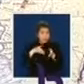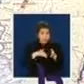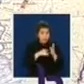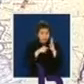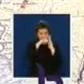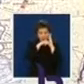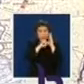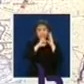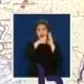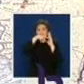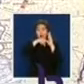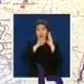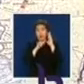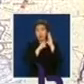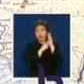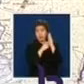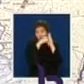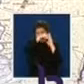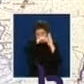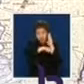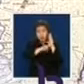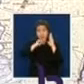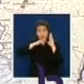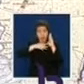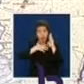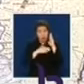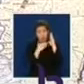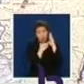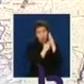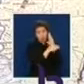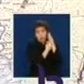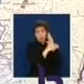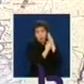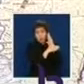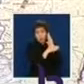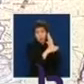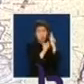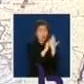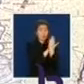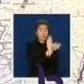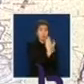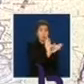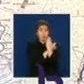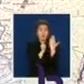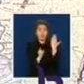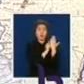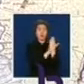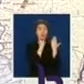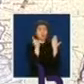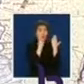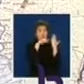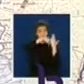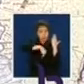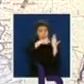ากแม่น้ำเจ้าพระยาลงสู่ทะเลและการระบายน้ำในฝั่งตะวันออกการระบายน้ำในฝั่งตะวันตกค่ะสำหรับการระบาย